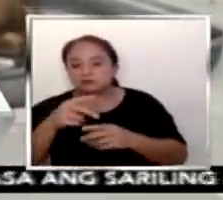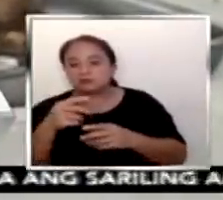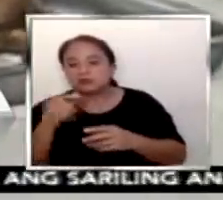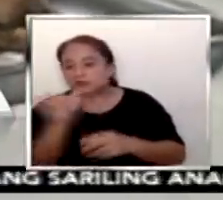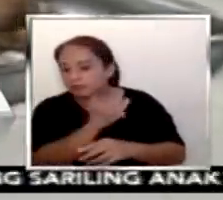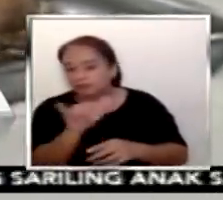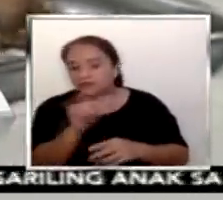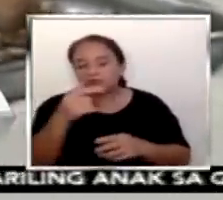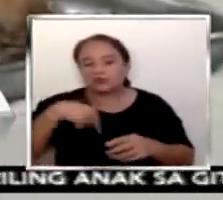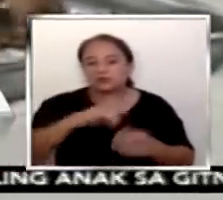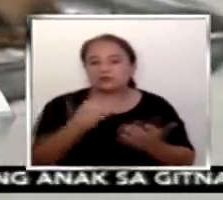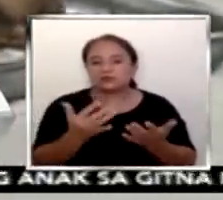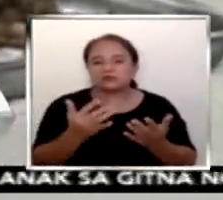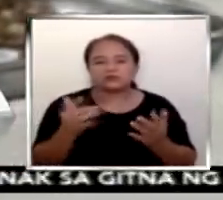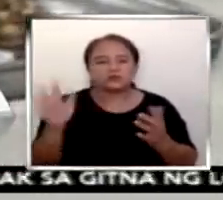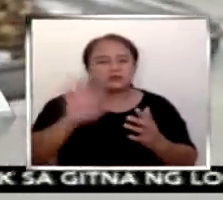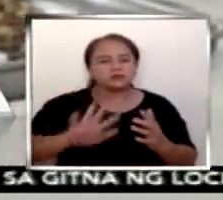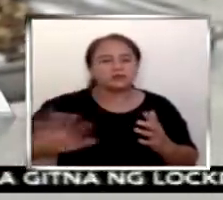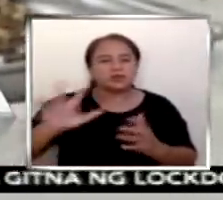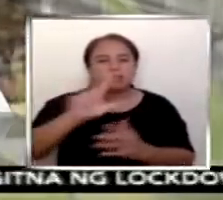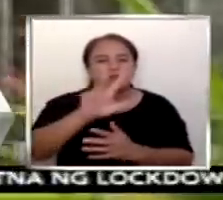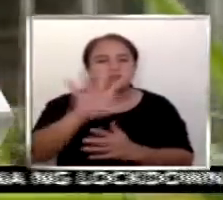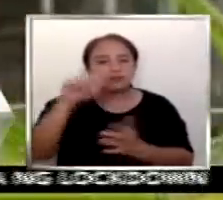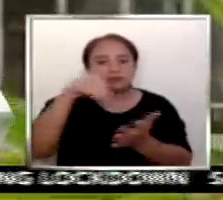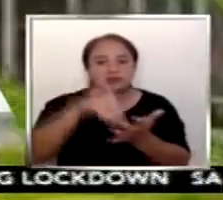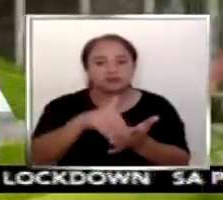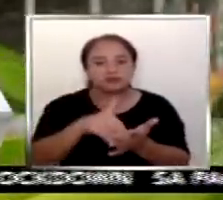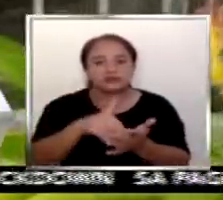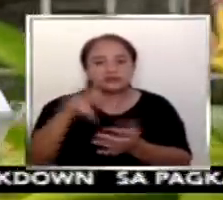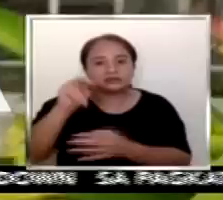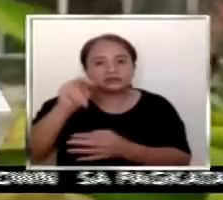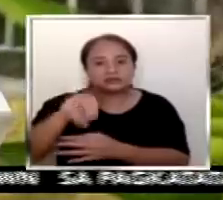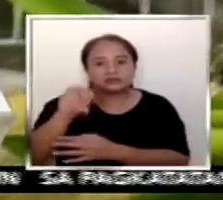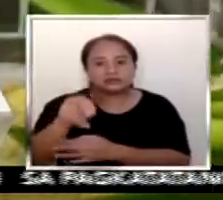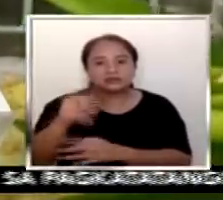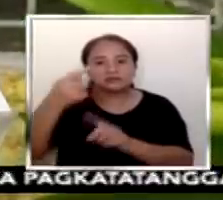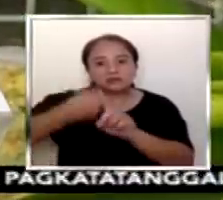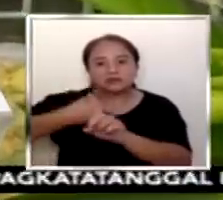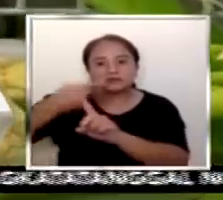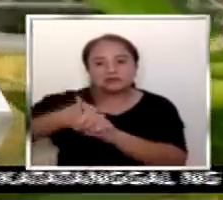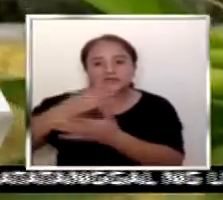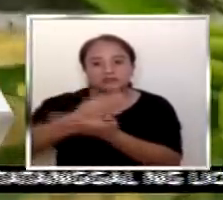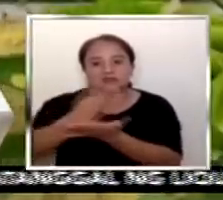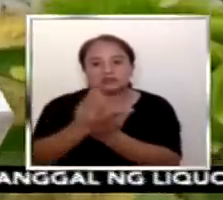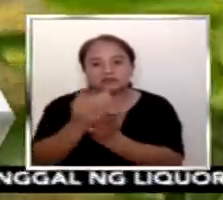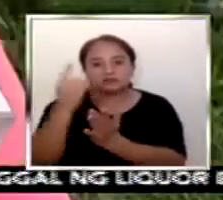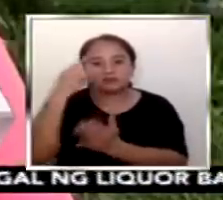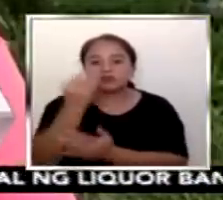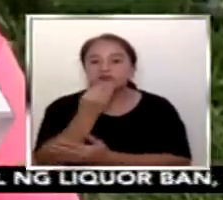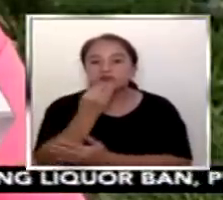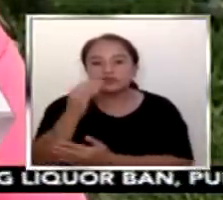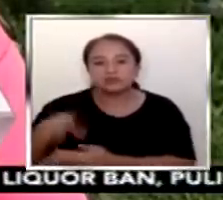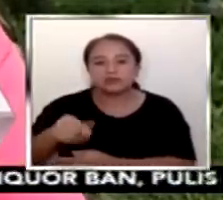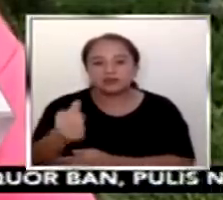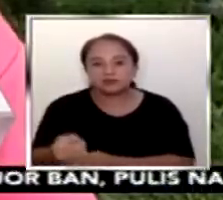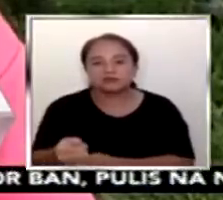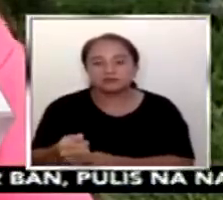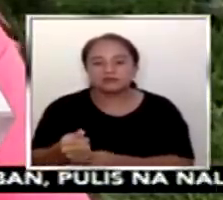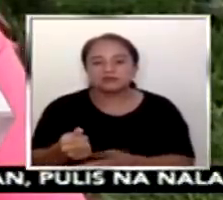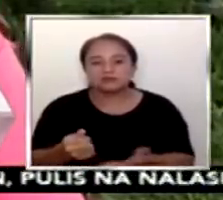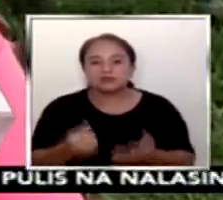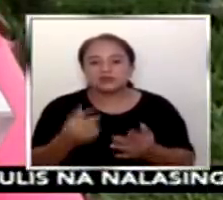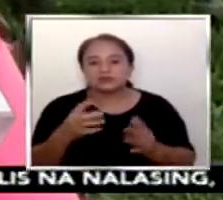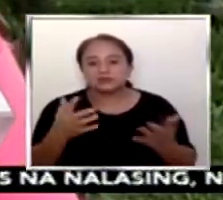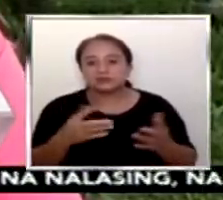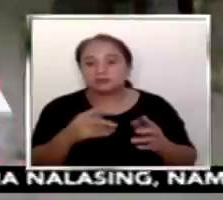Aabot ng 35,000 pesos ang kailangang buwan ng budget para sa pagkain pa lang ng mga aso. The rescuers needs